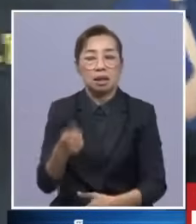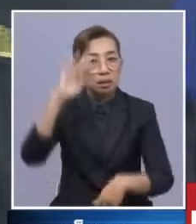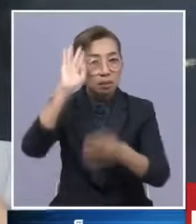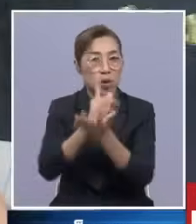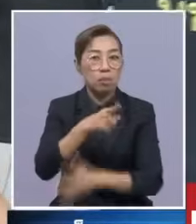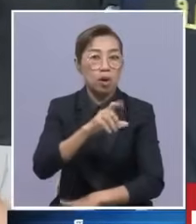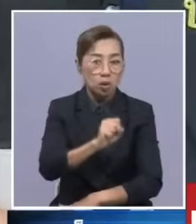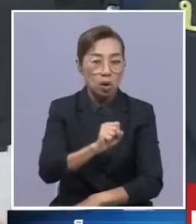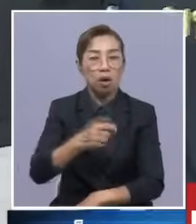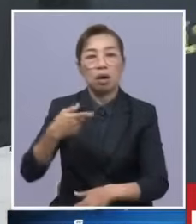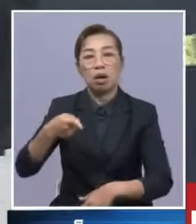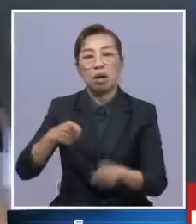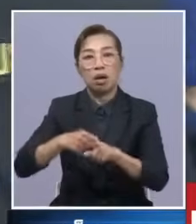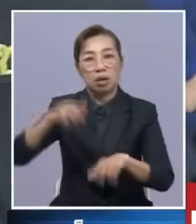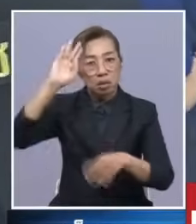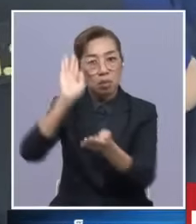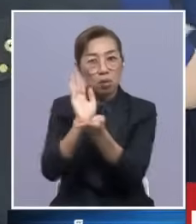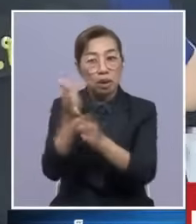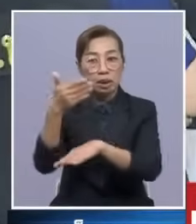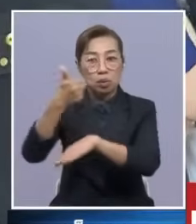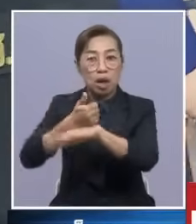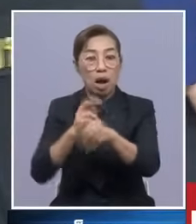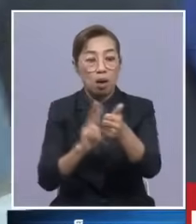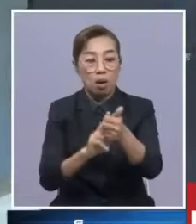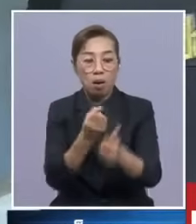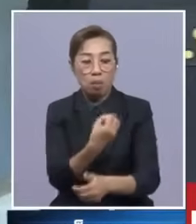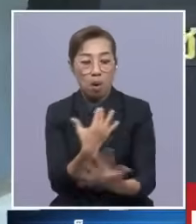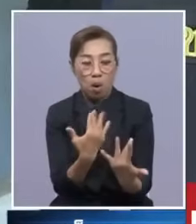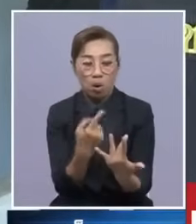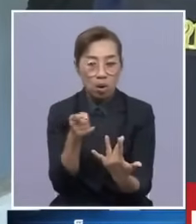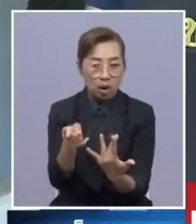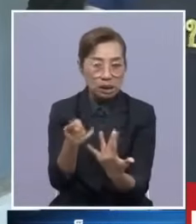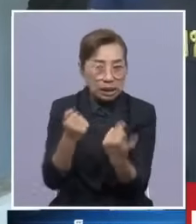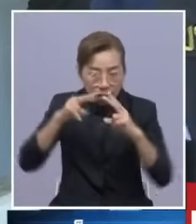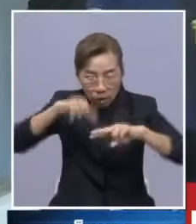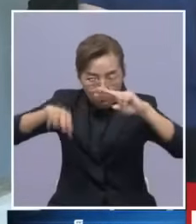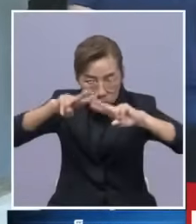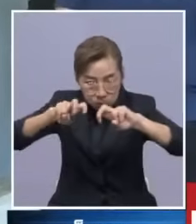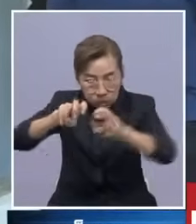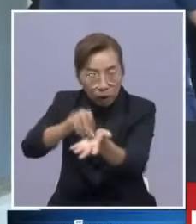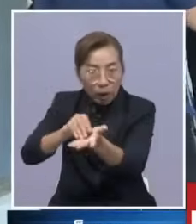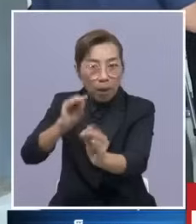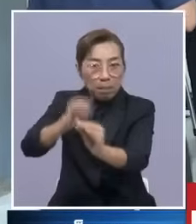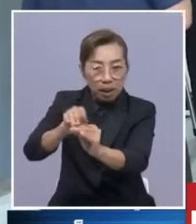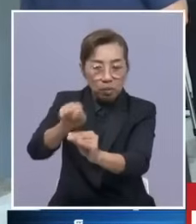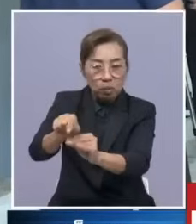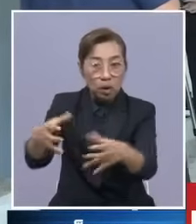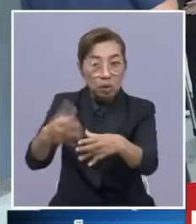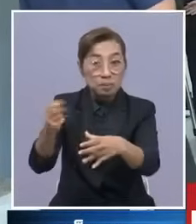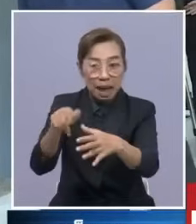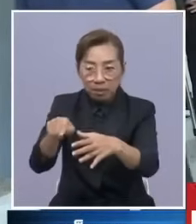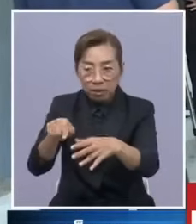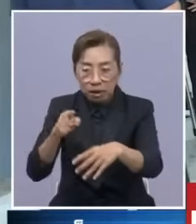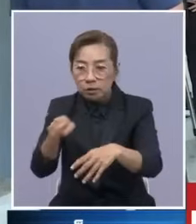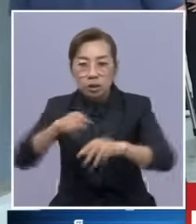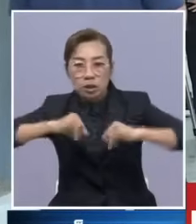ดเนี่ยรวมไปถึงรองผู้บัญชาการตำรวจแห่งชาติบอกว่าตอนนี้ยังอยู่ในระหว่างการขยายผลเพิ่มเติมนะคะเพื่อที่จะไปหาอย่างตัว